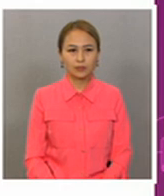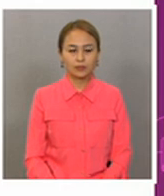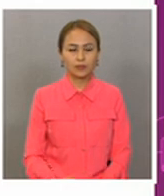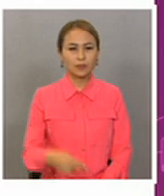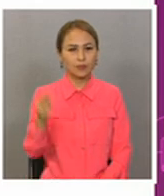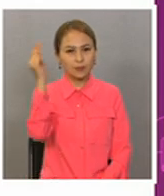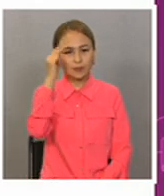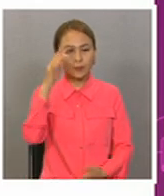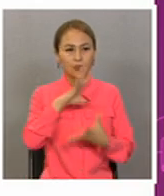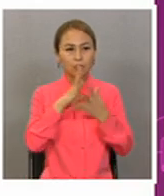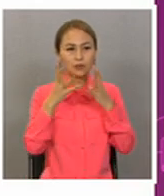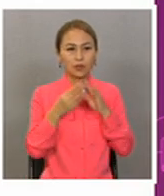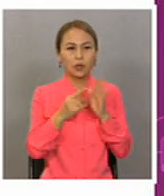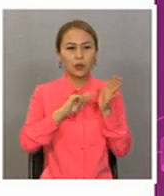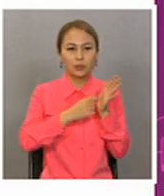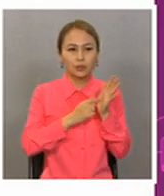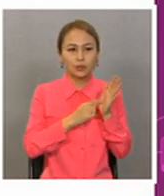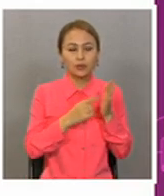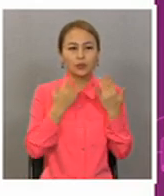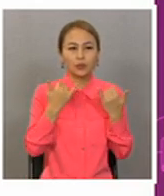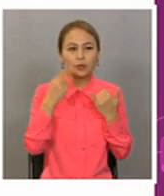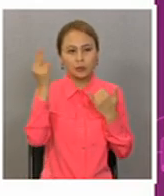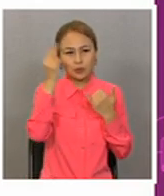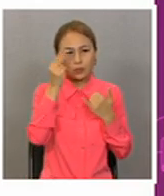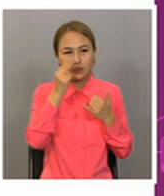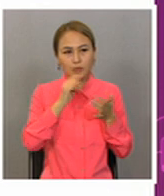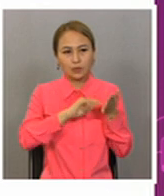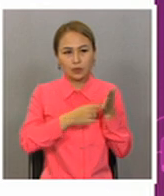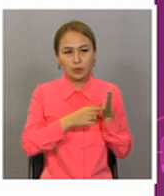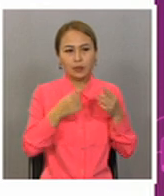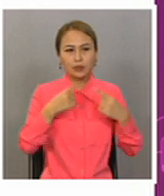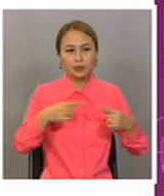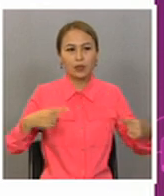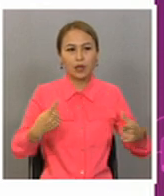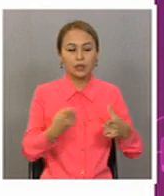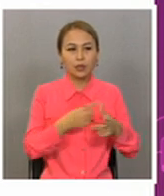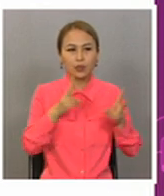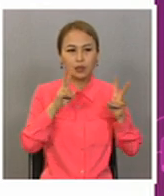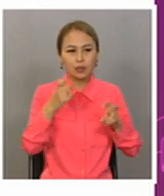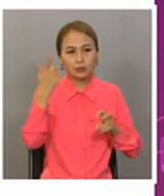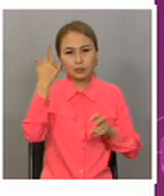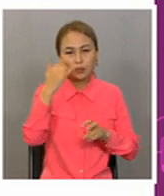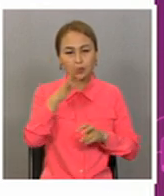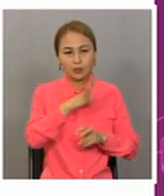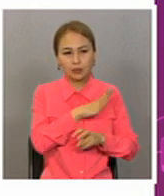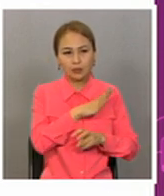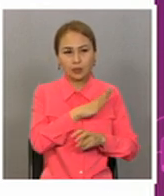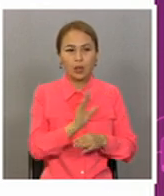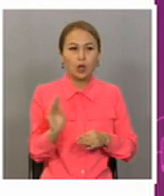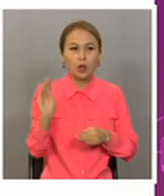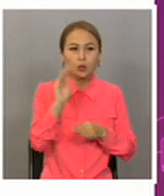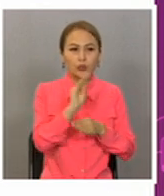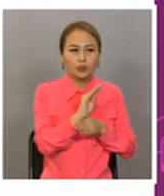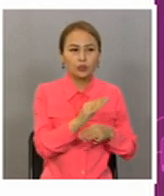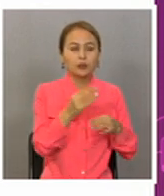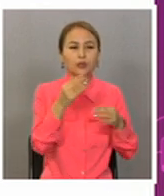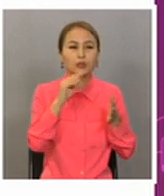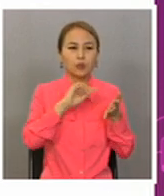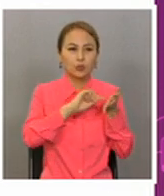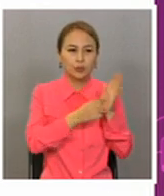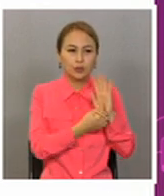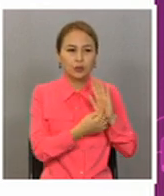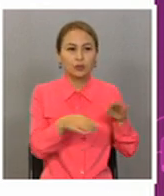Сабағымызды қорытындылайық. Бүгінгі сабақта көбейтудің компоненттерінің атауларын білдіңдер.